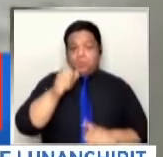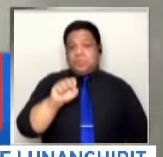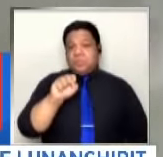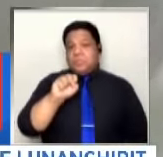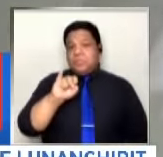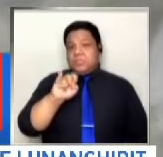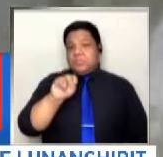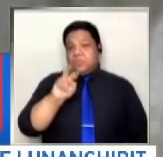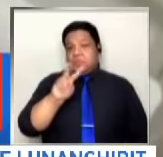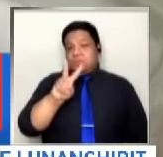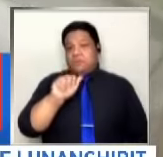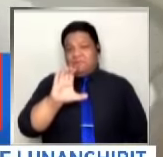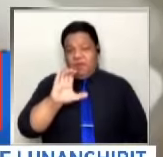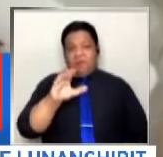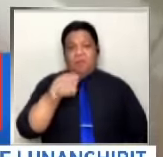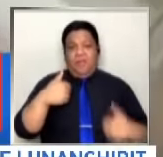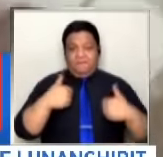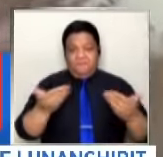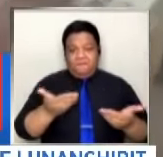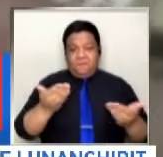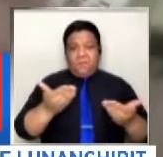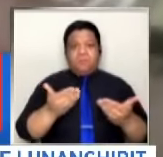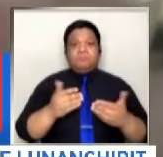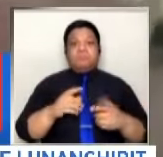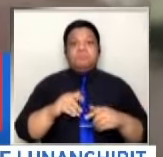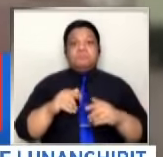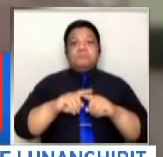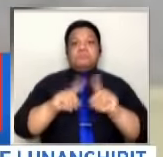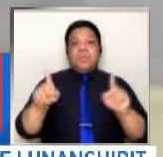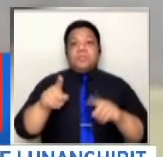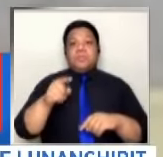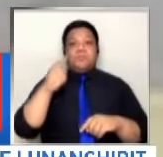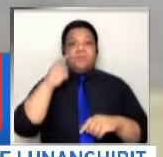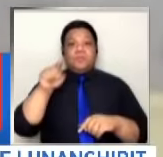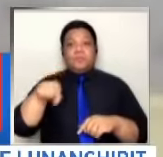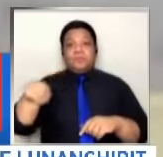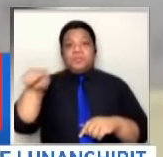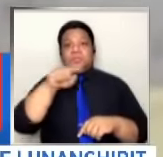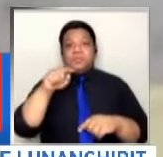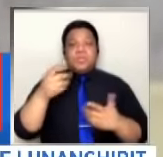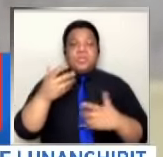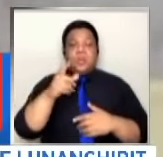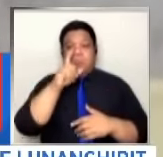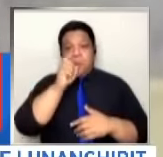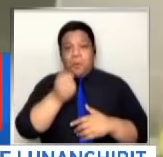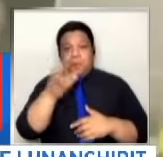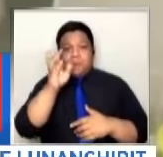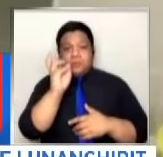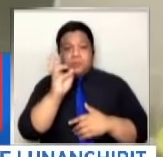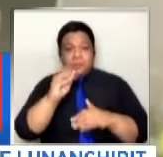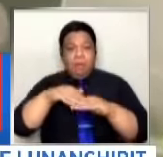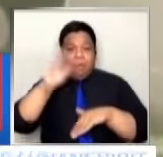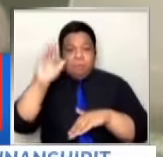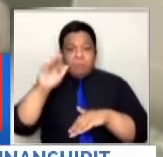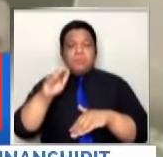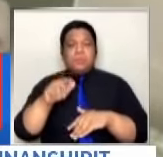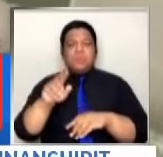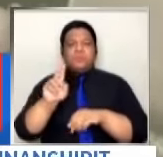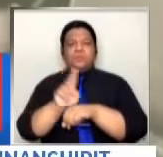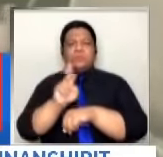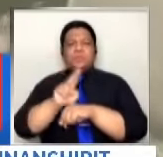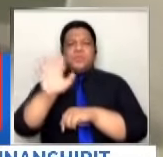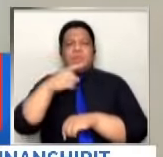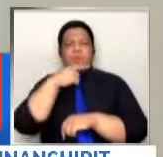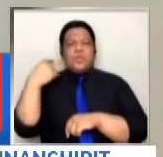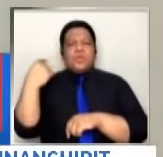Gamaleya Institute ng Russia ang gagamitin sa mga senior citizen. Pero 100,000 doses lamang na sapat sa 50,000 na tao dahil